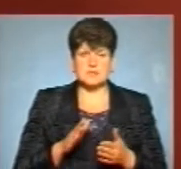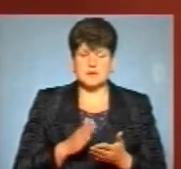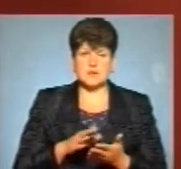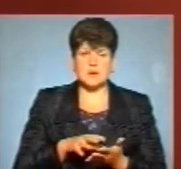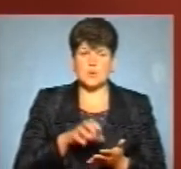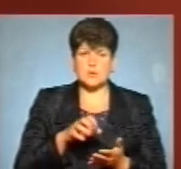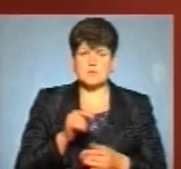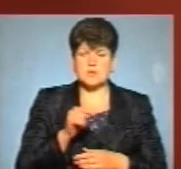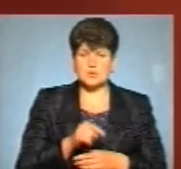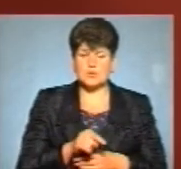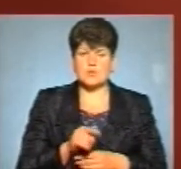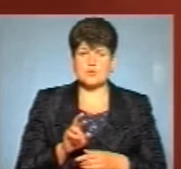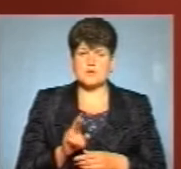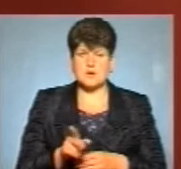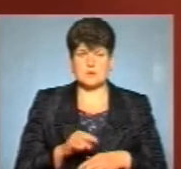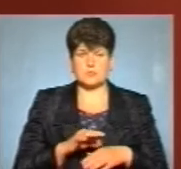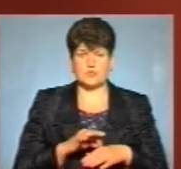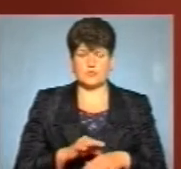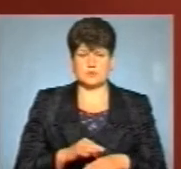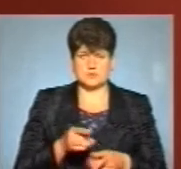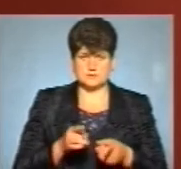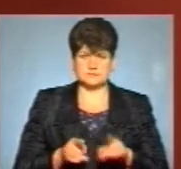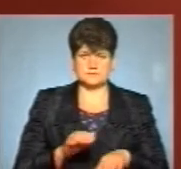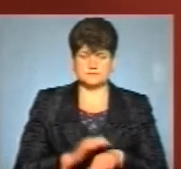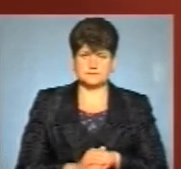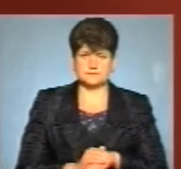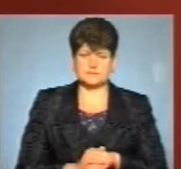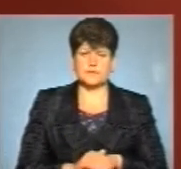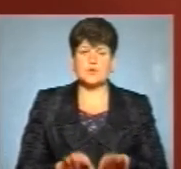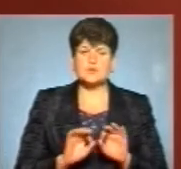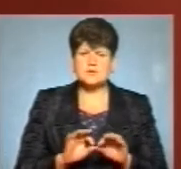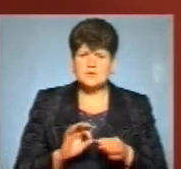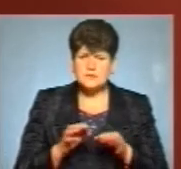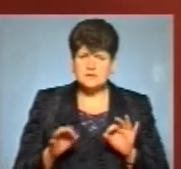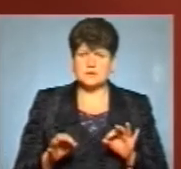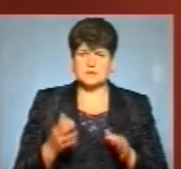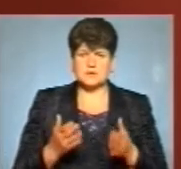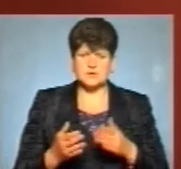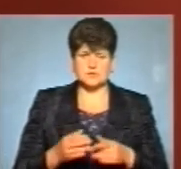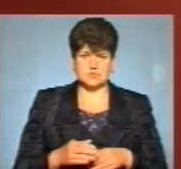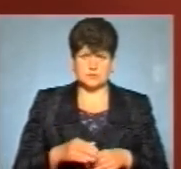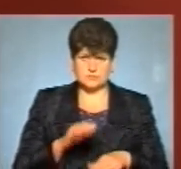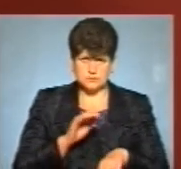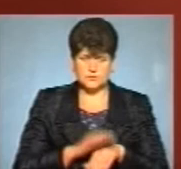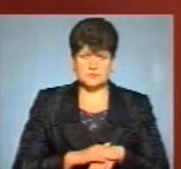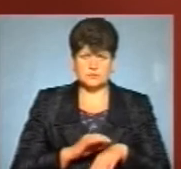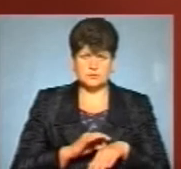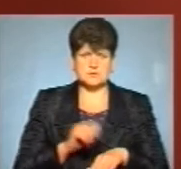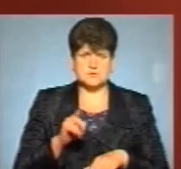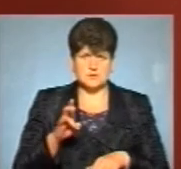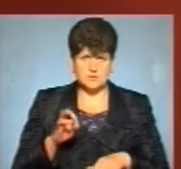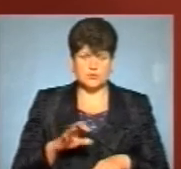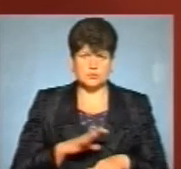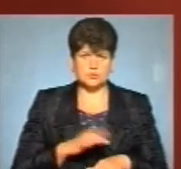того, як би проходило очно. Розкажіть детальніше. Тобто, якщо очно проходило б ЗНО, воно б відбувалося в